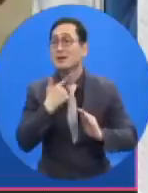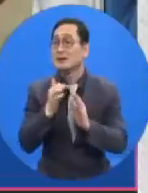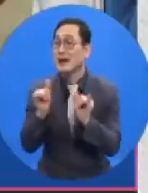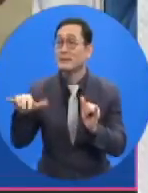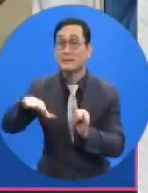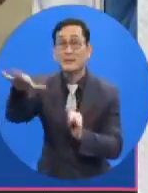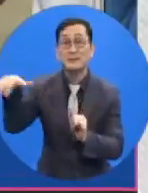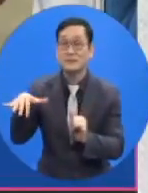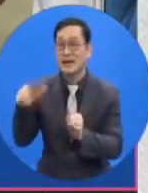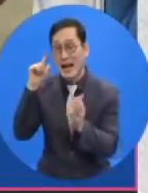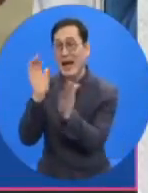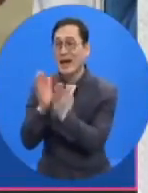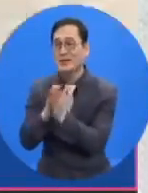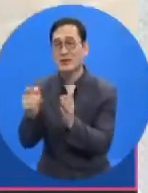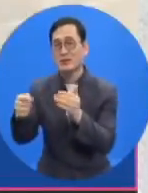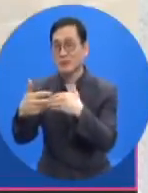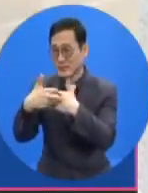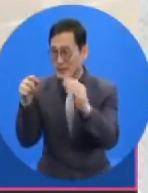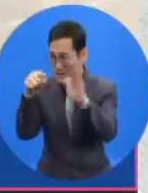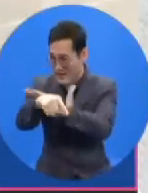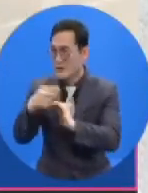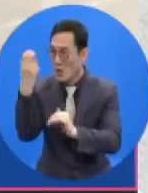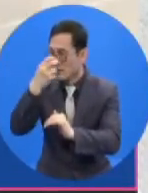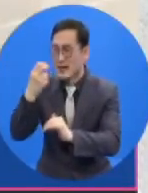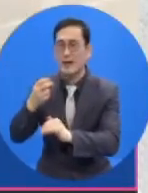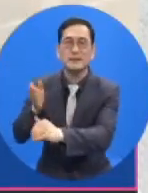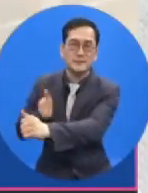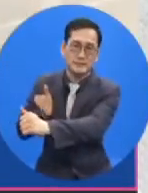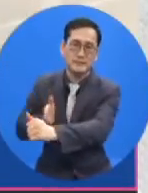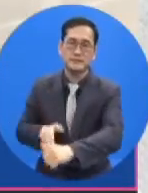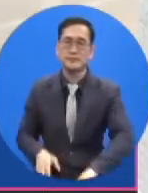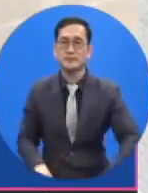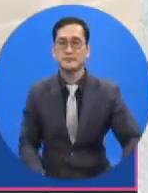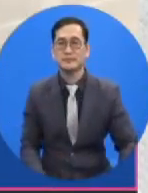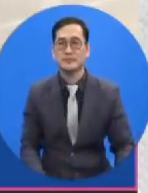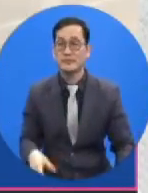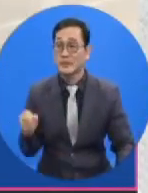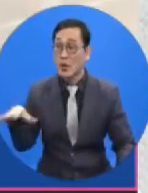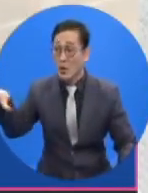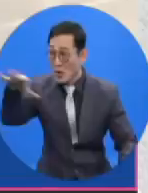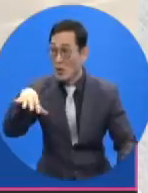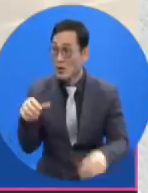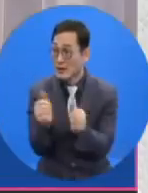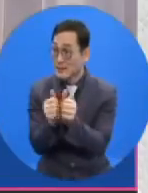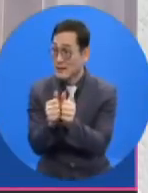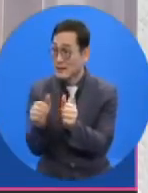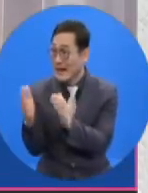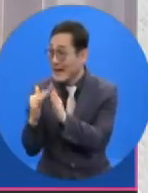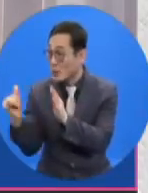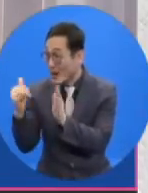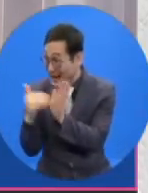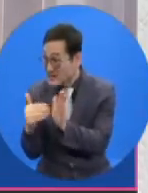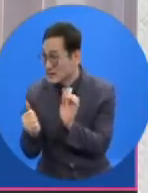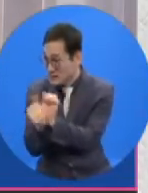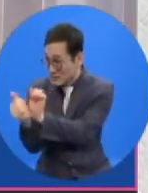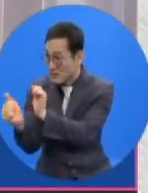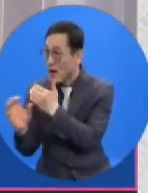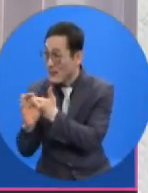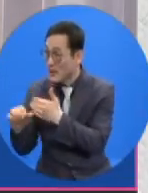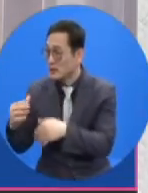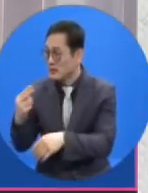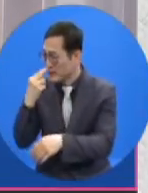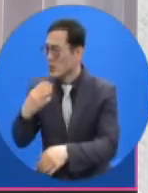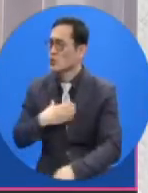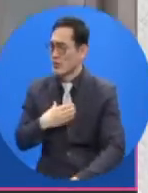앞으로 추가적인 확산을 막을 수 있고요. 더군다나 가족들한테 전파를 시키면서 소중한 가족들의 생명을 위협할 수가